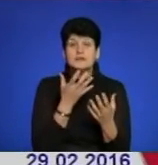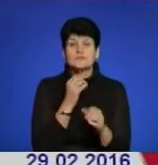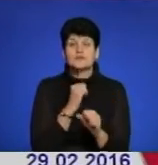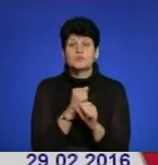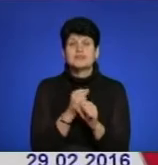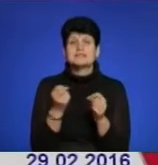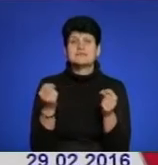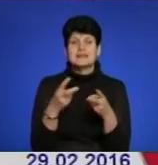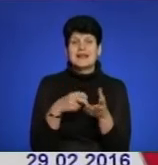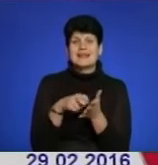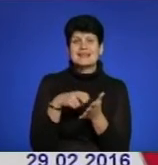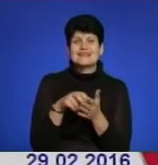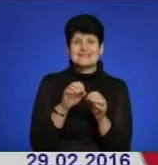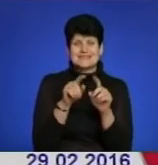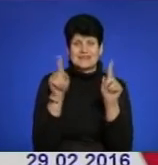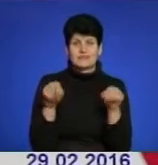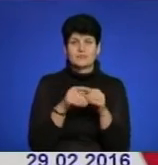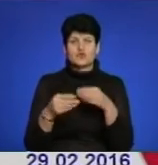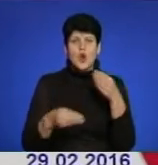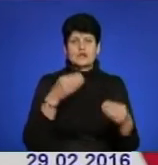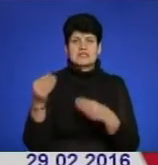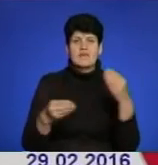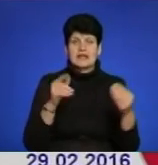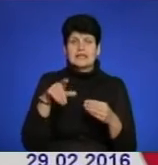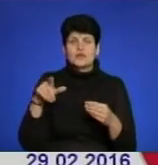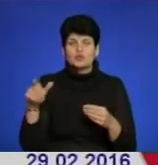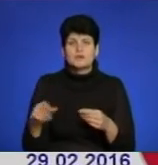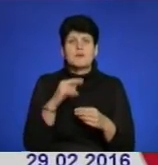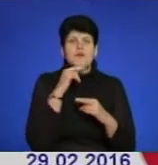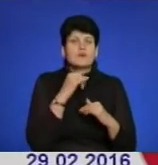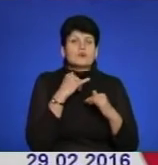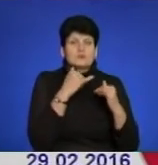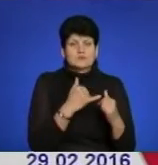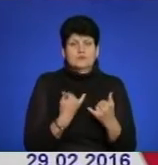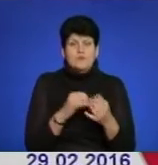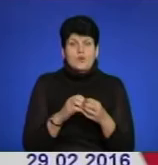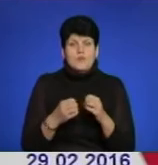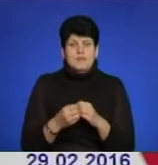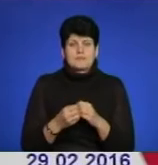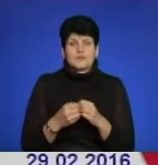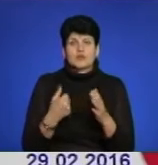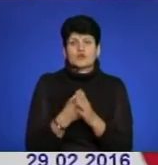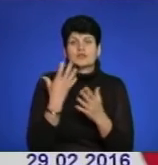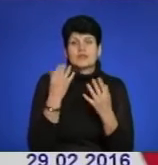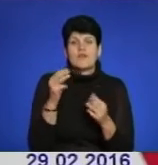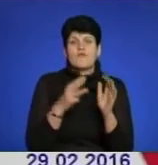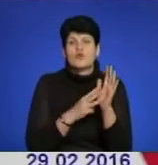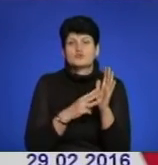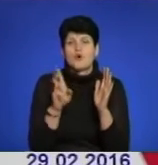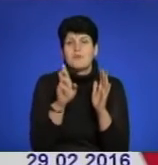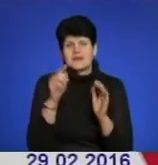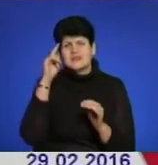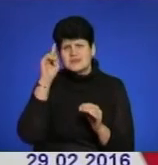спеціальні листівки, які роздаватимуть громадянам, щоб привернути увагу до проблеми. До дня 8 березня знаємо, що